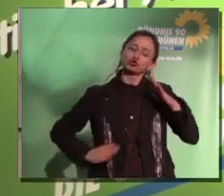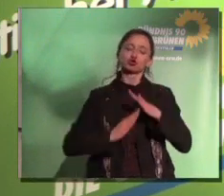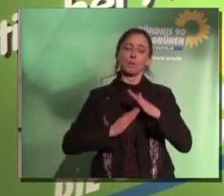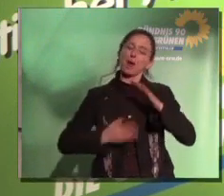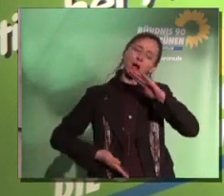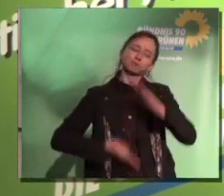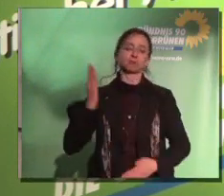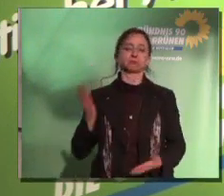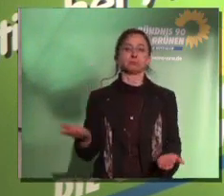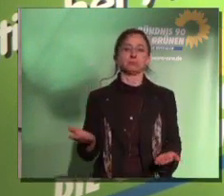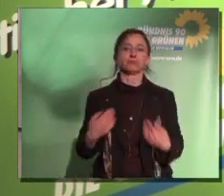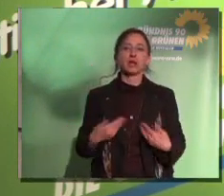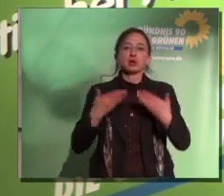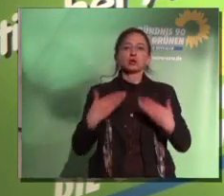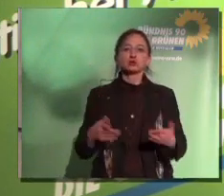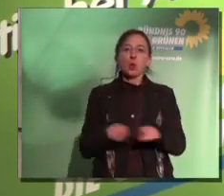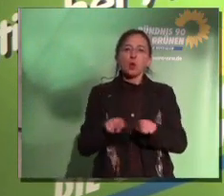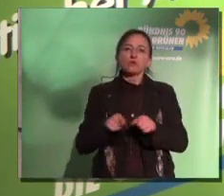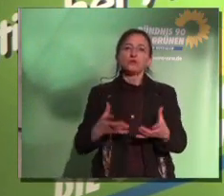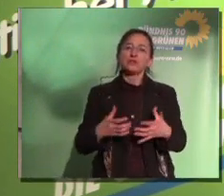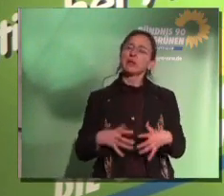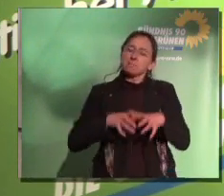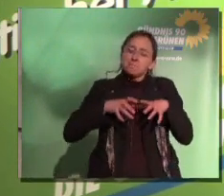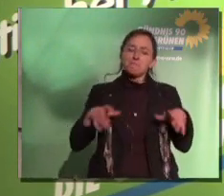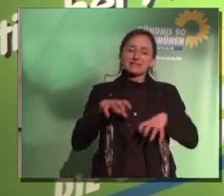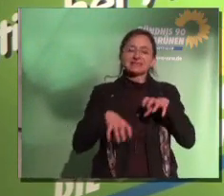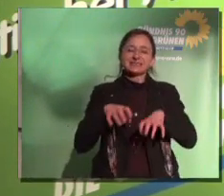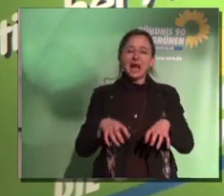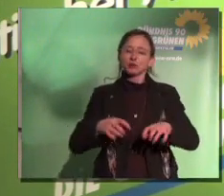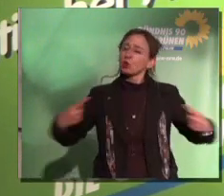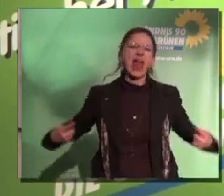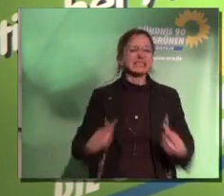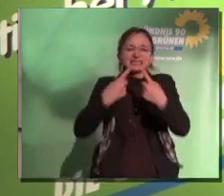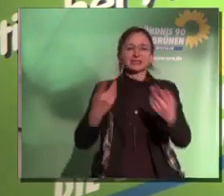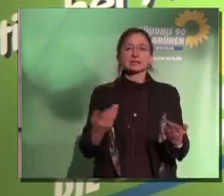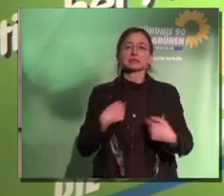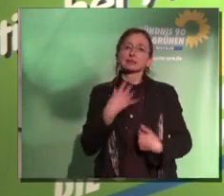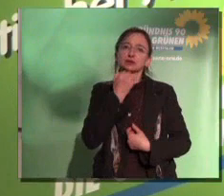Exzesse der industriellen Massentierhaltung, die wollen wir nicht mehr hinnehmen.